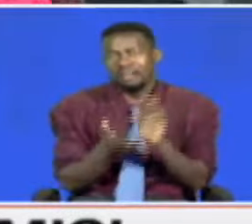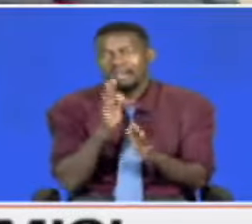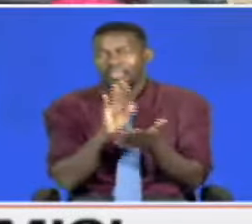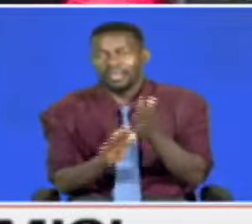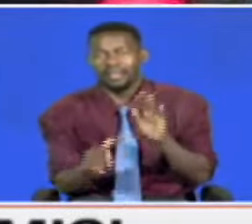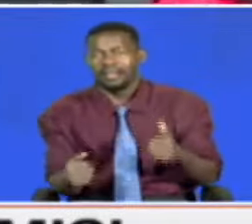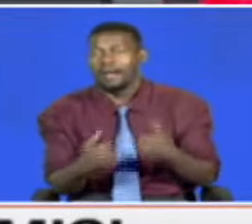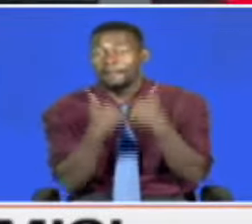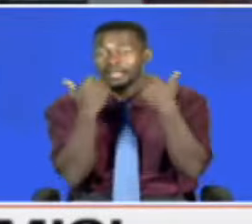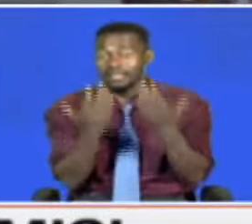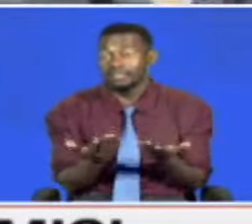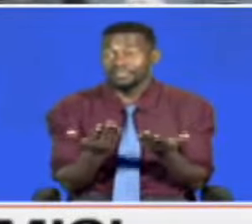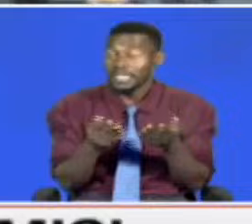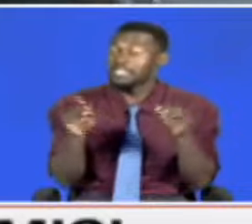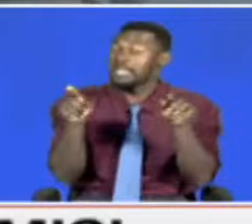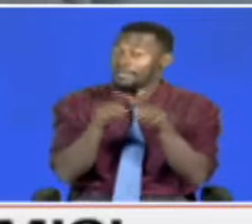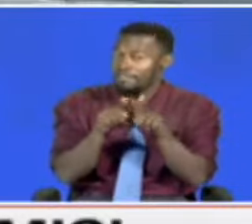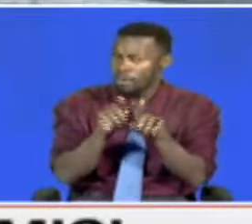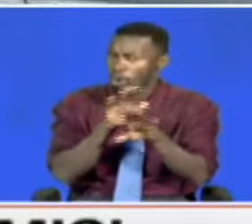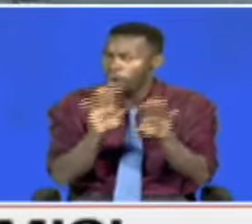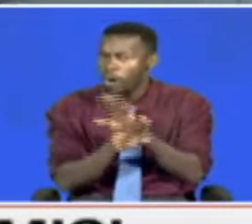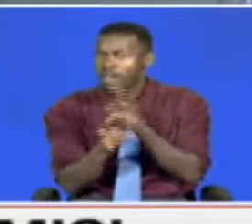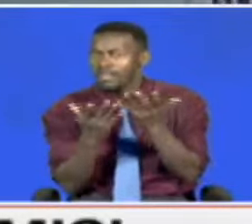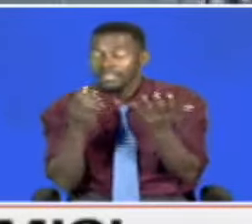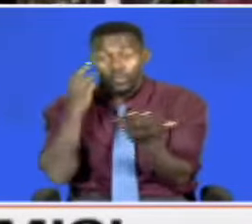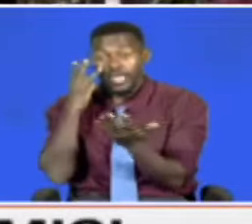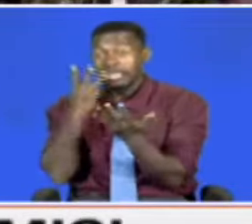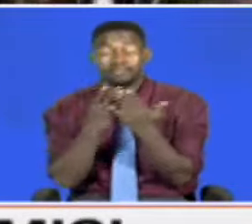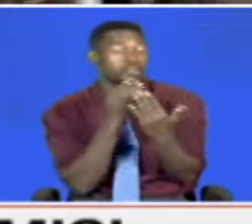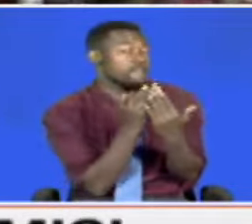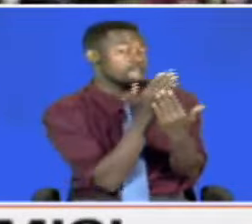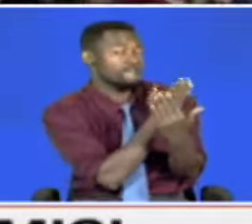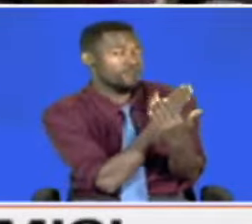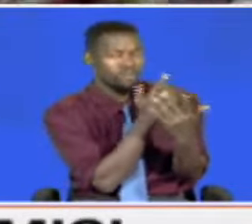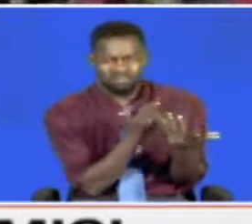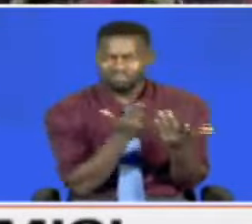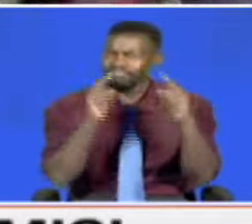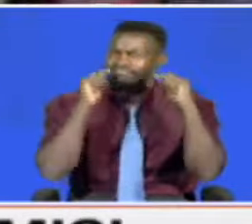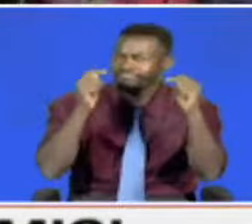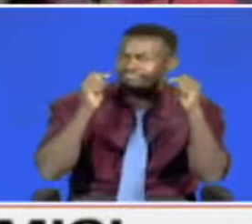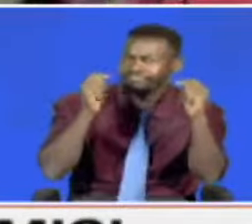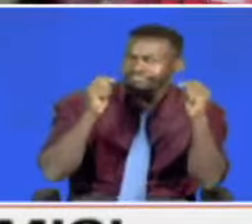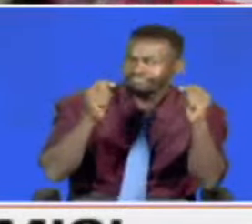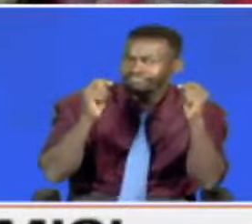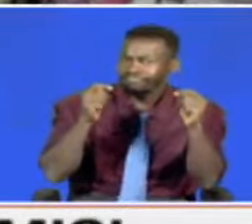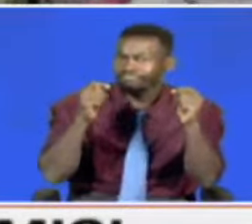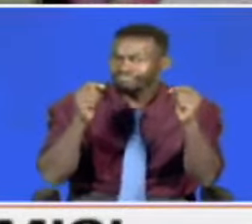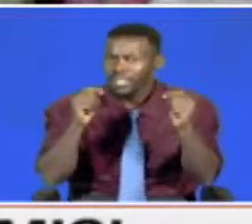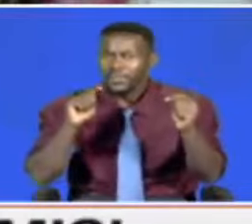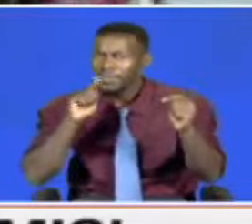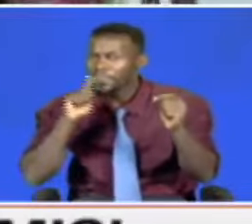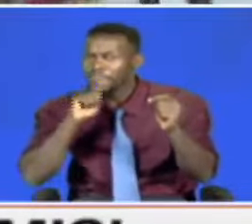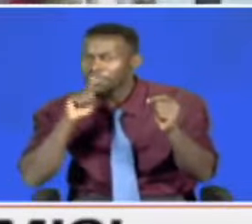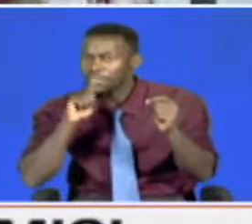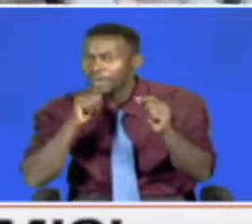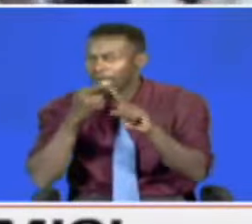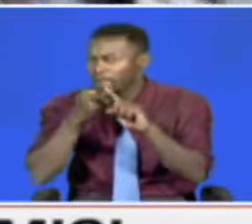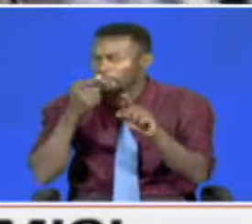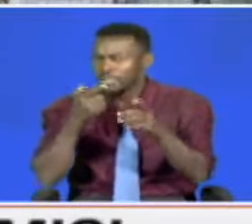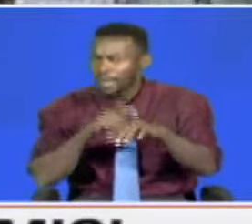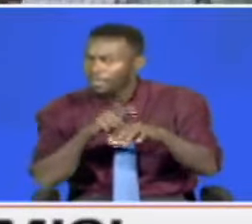Hata hivyo, kando na yale ambayo yameshuhudiwa hapo awali, ambapo maandamano yalikuwa yakishika kasi kuanzia mida